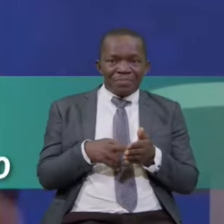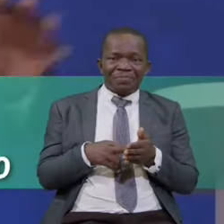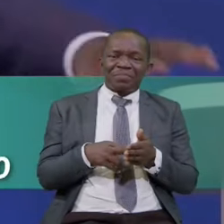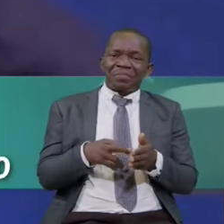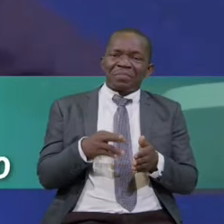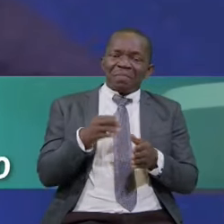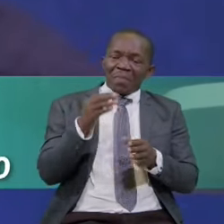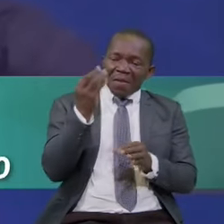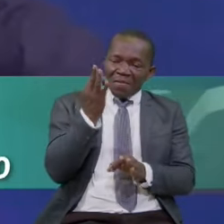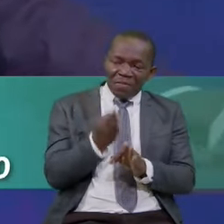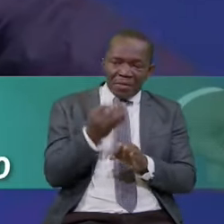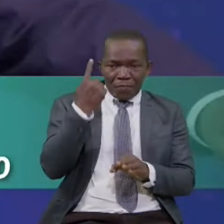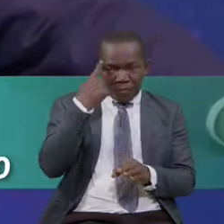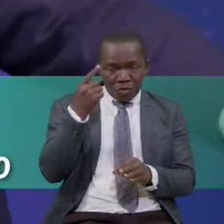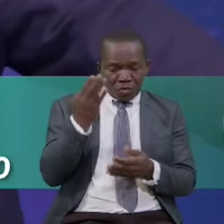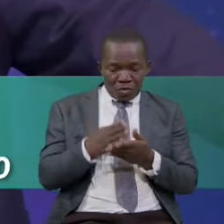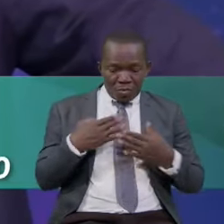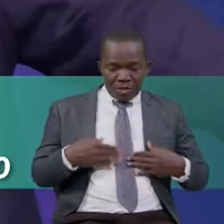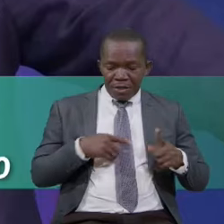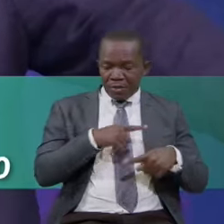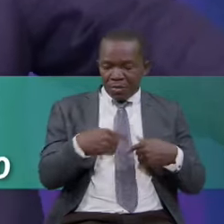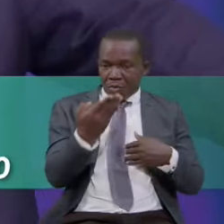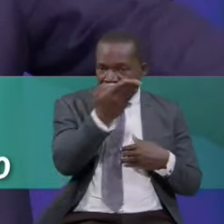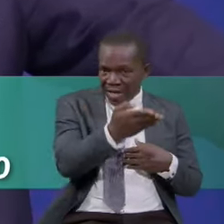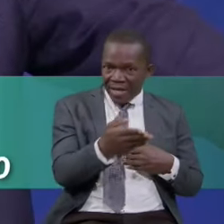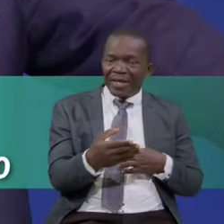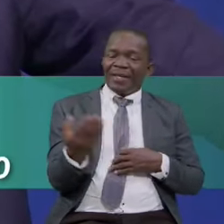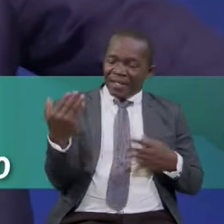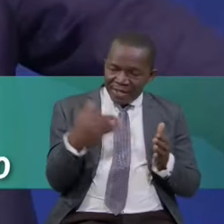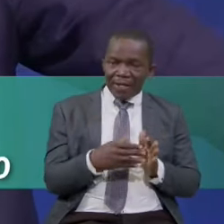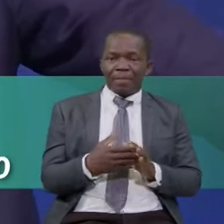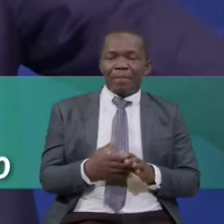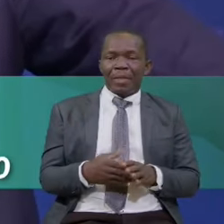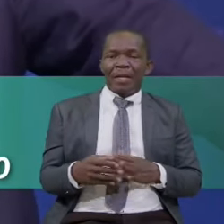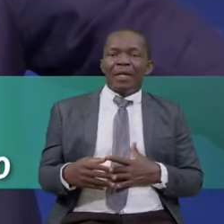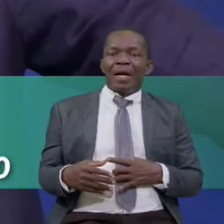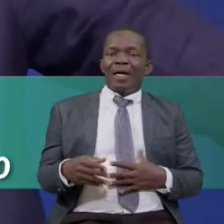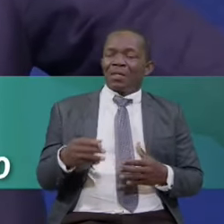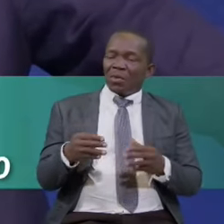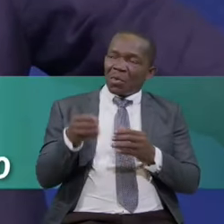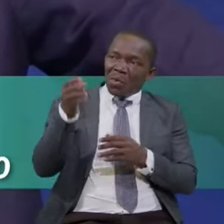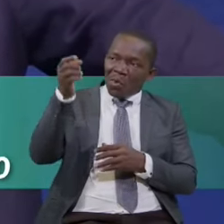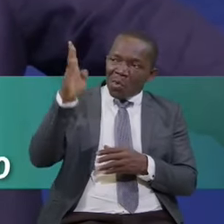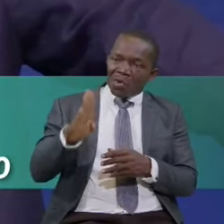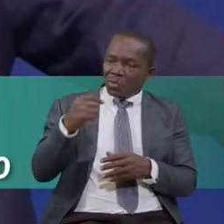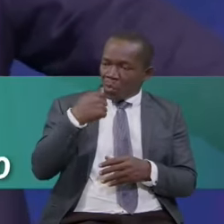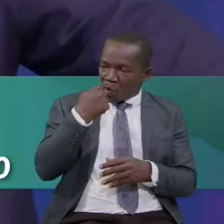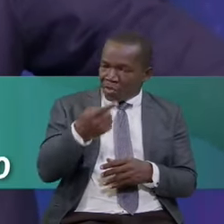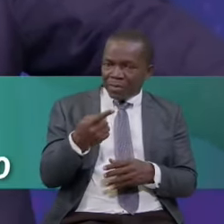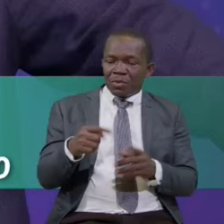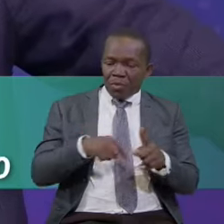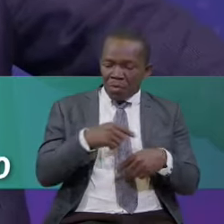apparaît devant pharaon rappelez-vous il a fui quand la fille de Pharaon l'avait